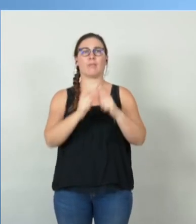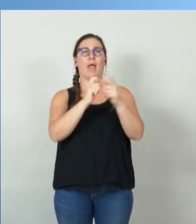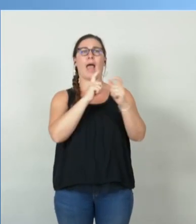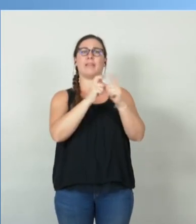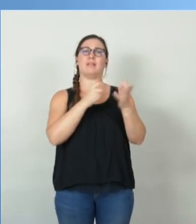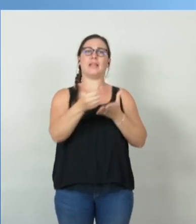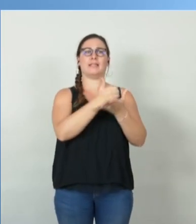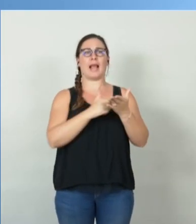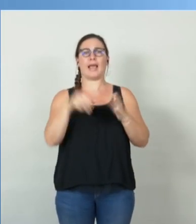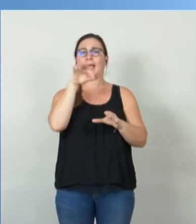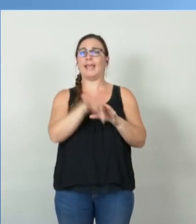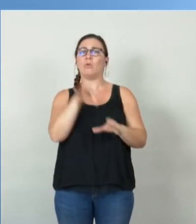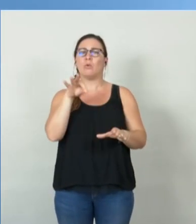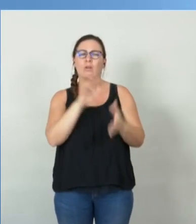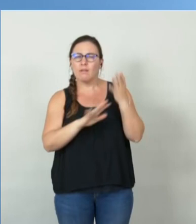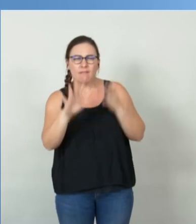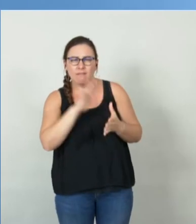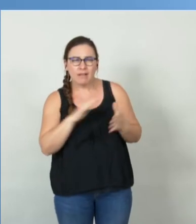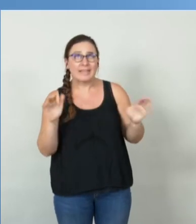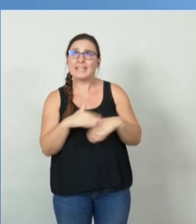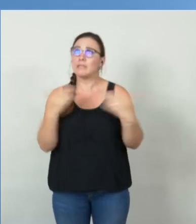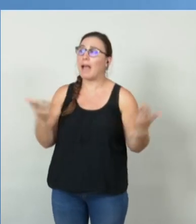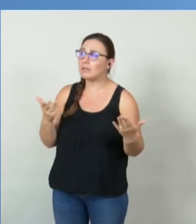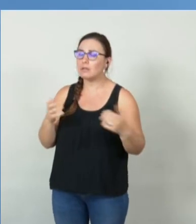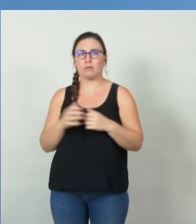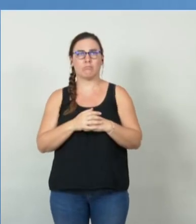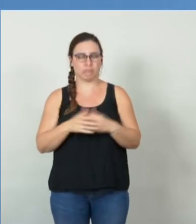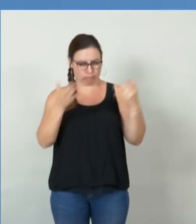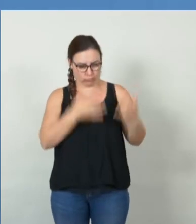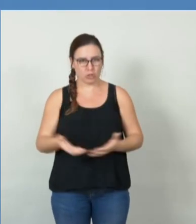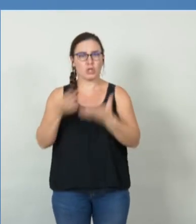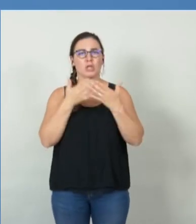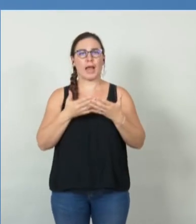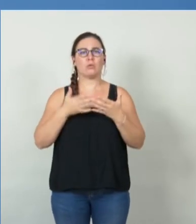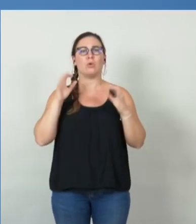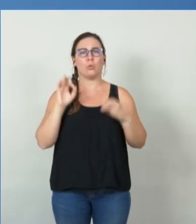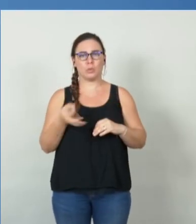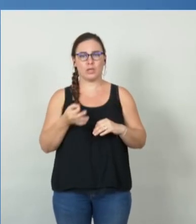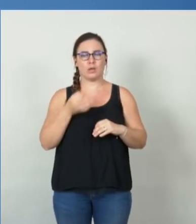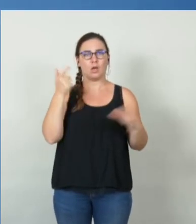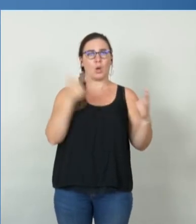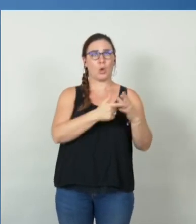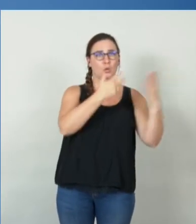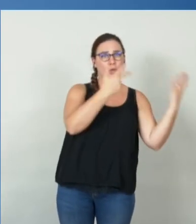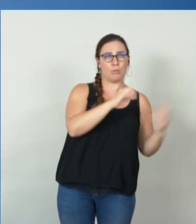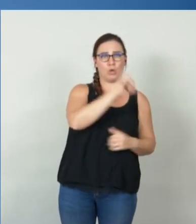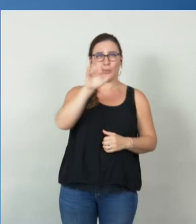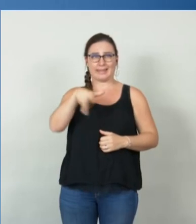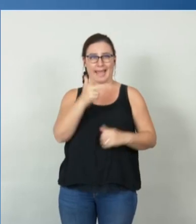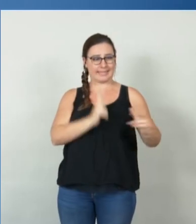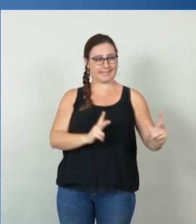que se passe-t-il disez-vous nous faisons les calculs sur la période 2008 à 2013